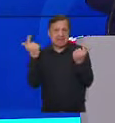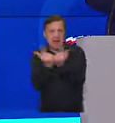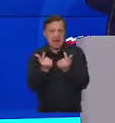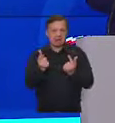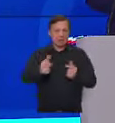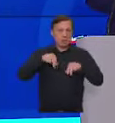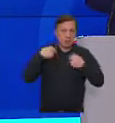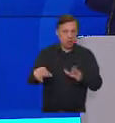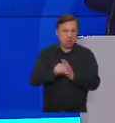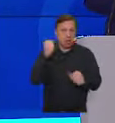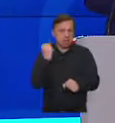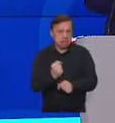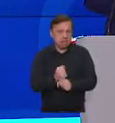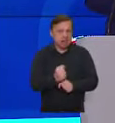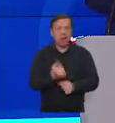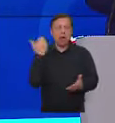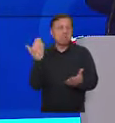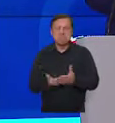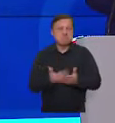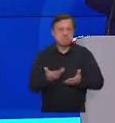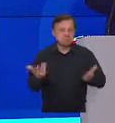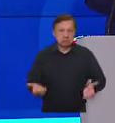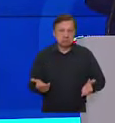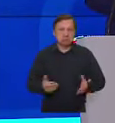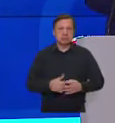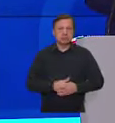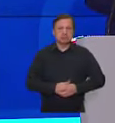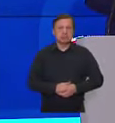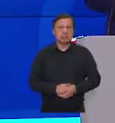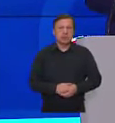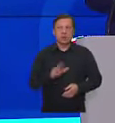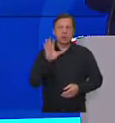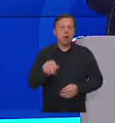pracy, to dzieje się tak również dlatego, że